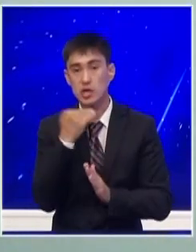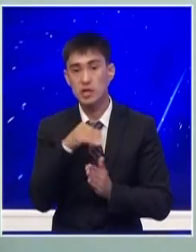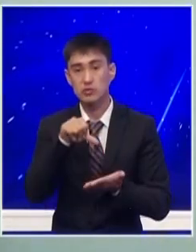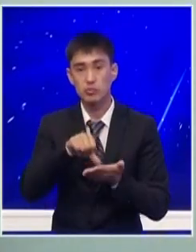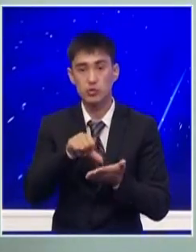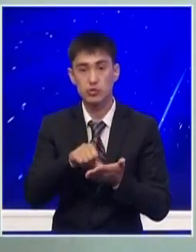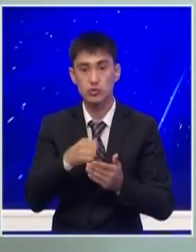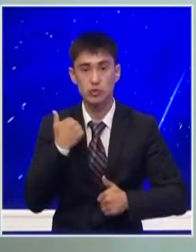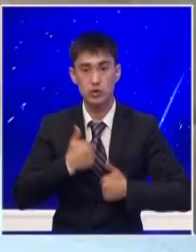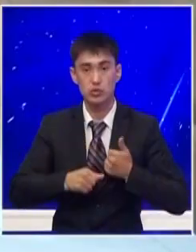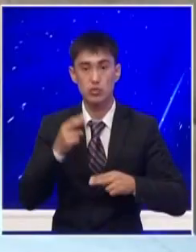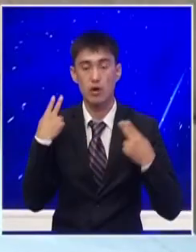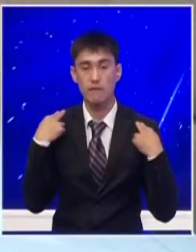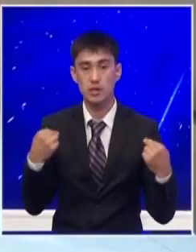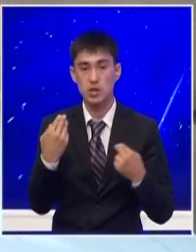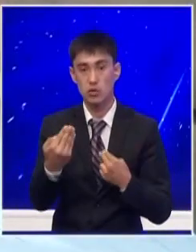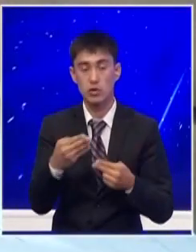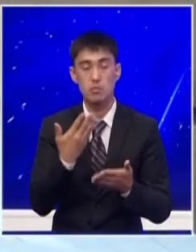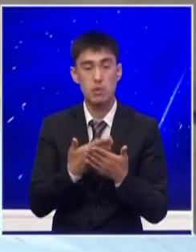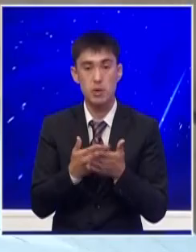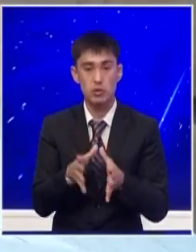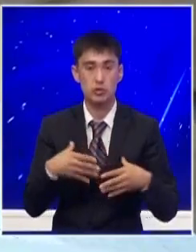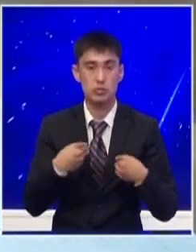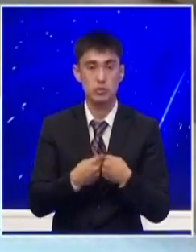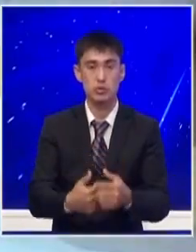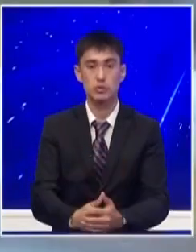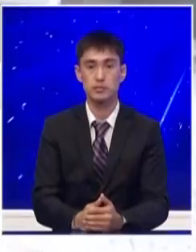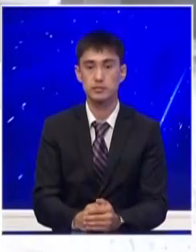присущие достойному офицеру и примерному семьянину.